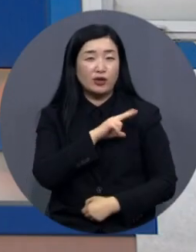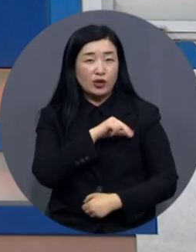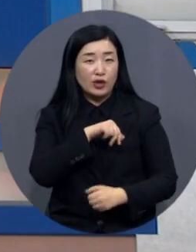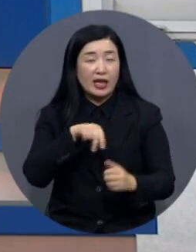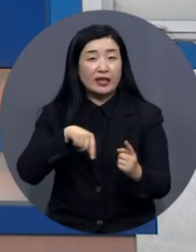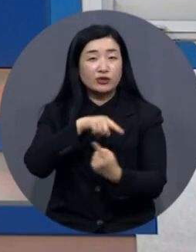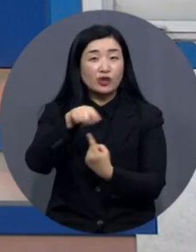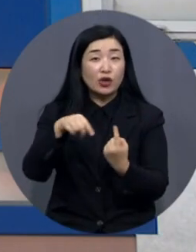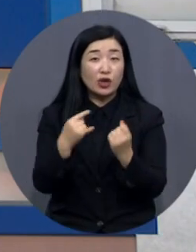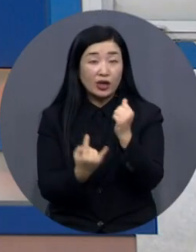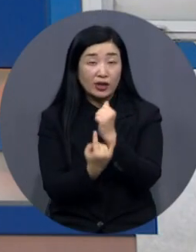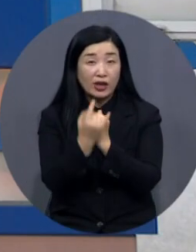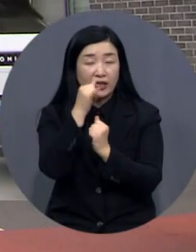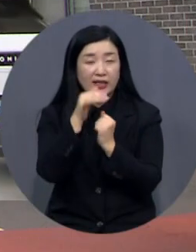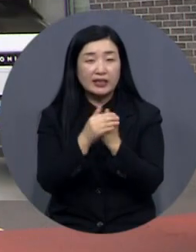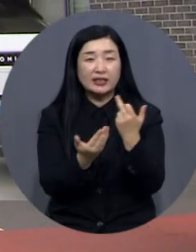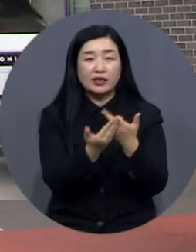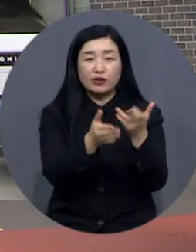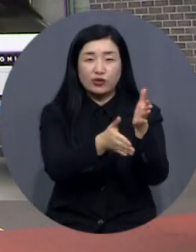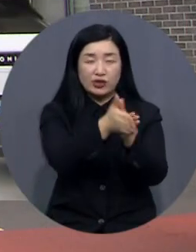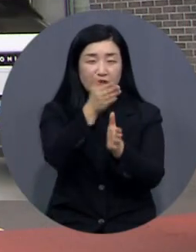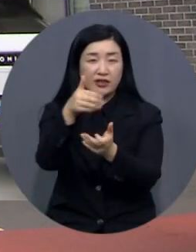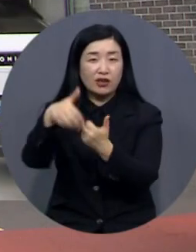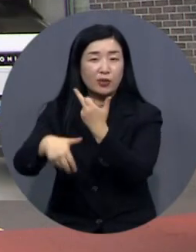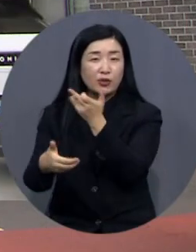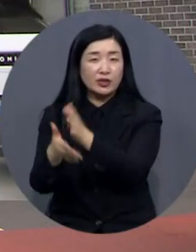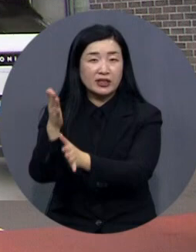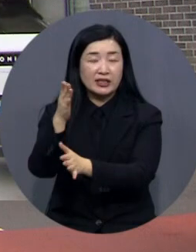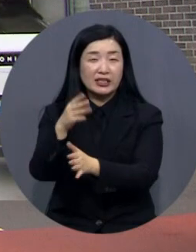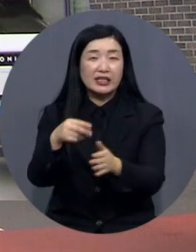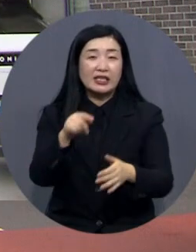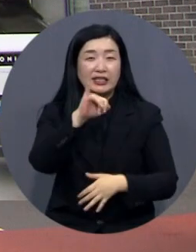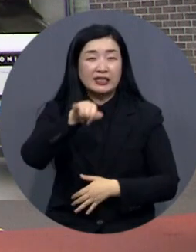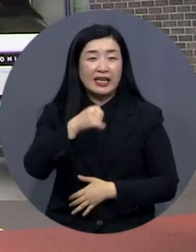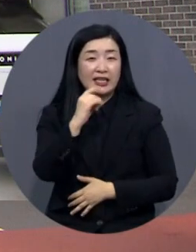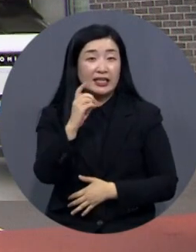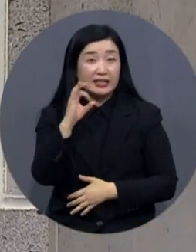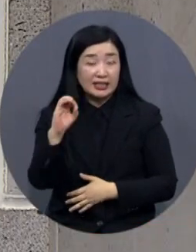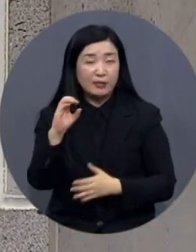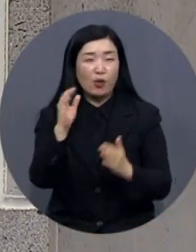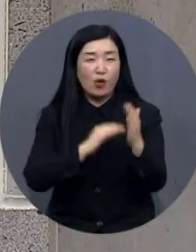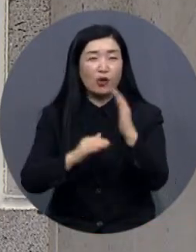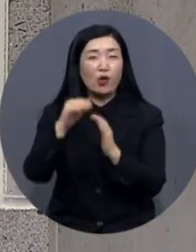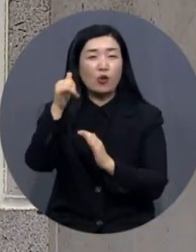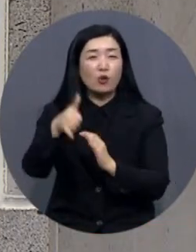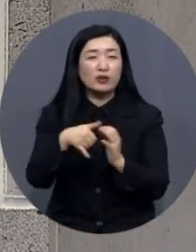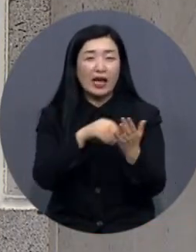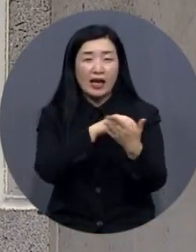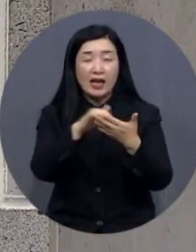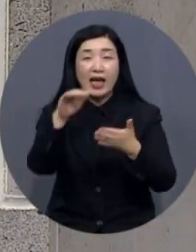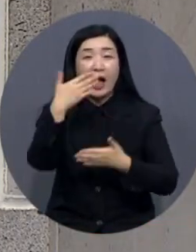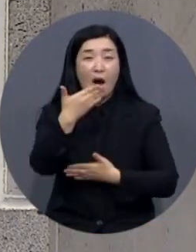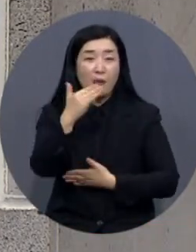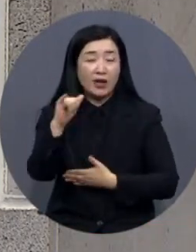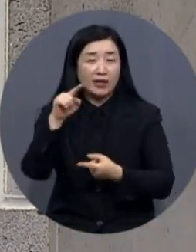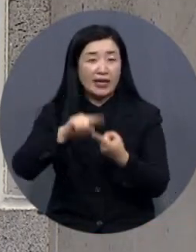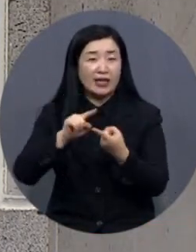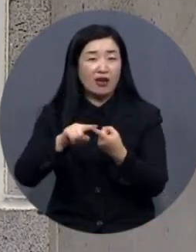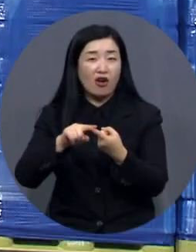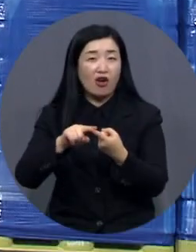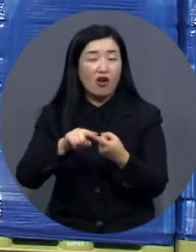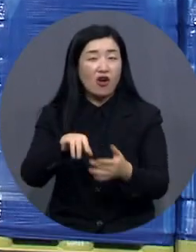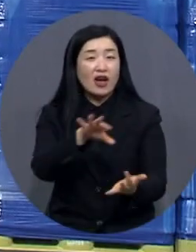운영위원회는 제주시장과 서귀포시장, 제주도개발공사 사장과 제주관광공사 사장 등 9명에 대해